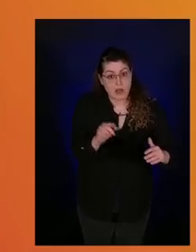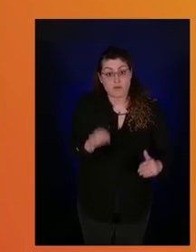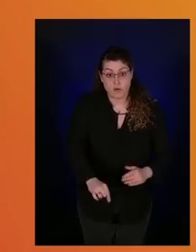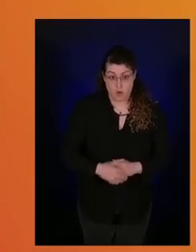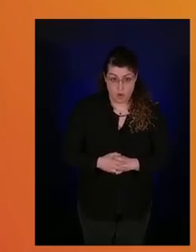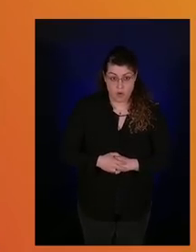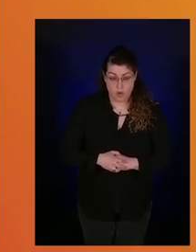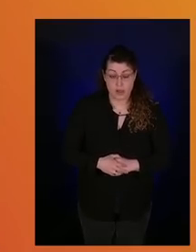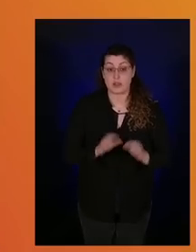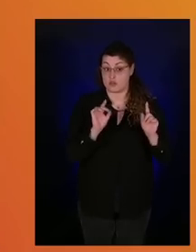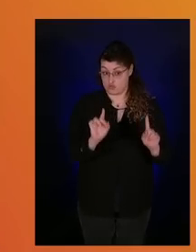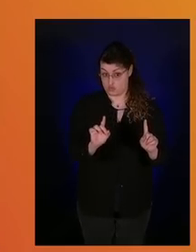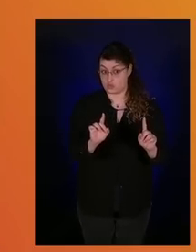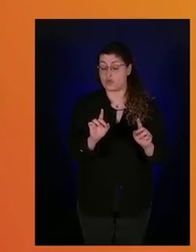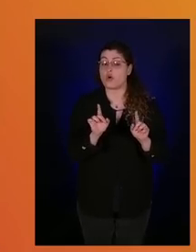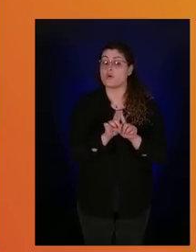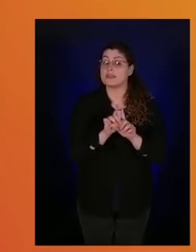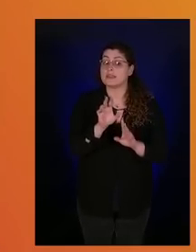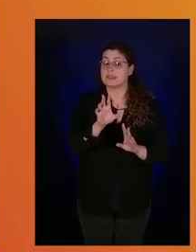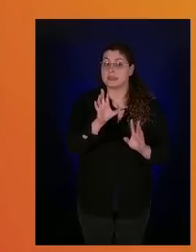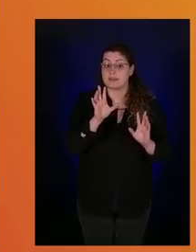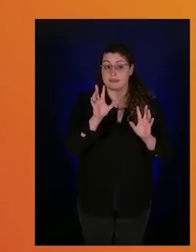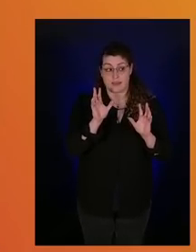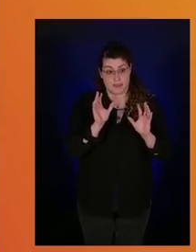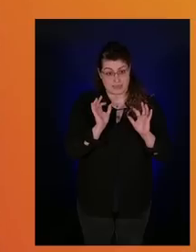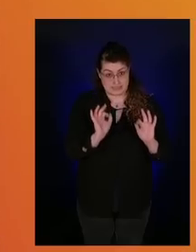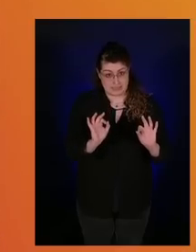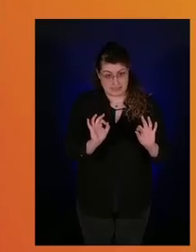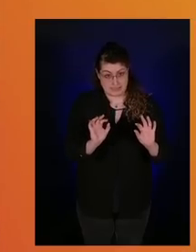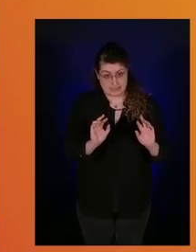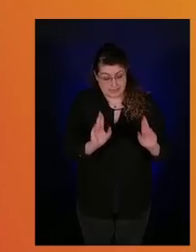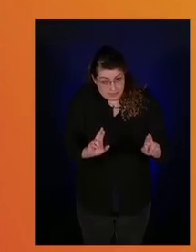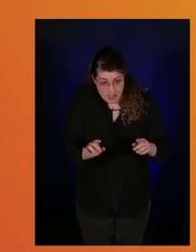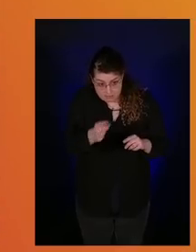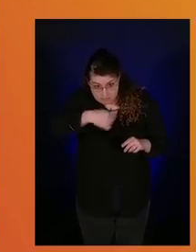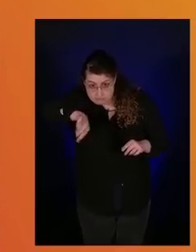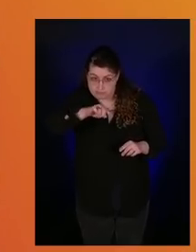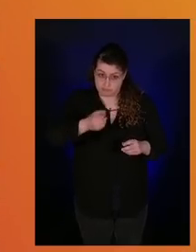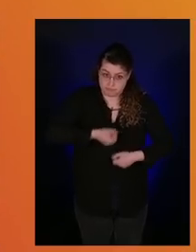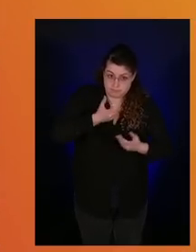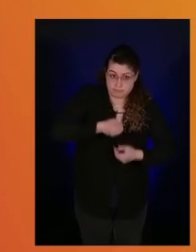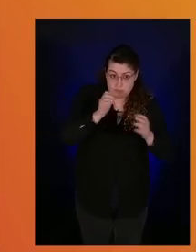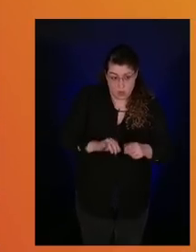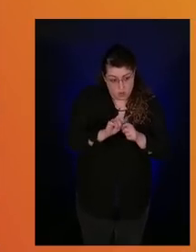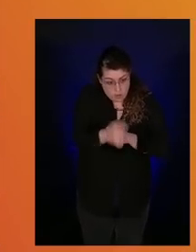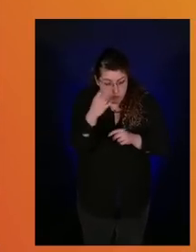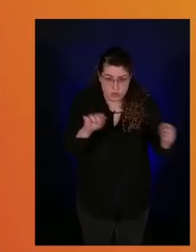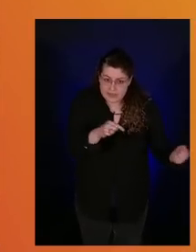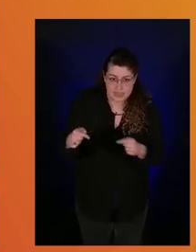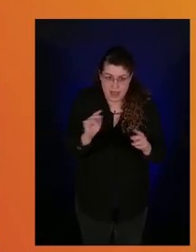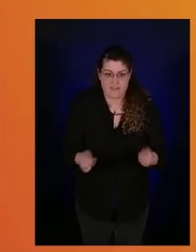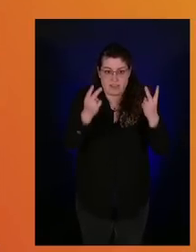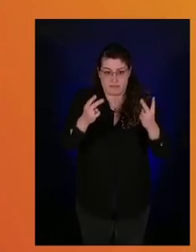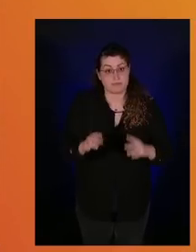Et surtout, j'espère qu'on va donner la parole à tout le monde pour permettre de vivre débat. C'est ça, la CGT.